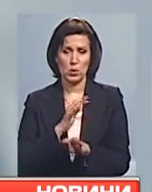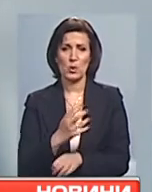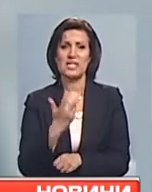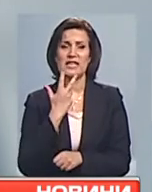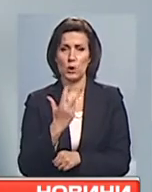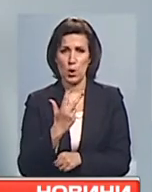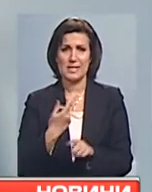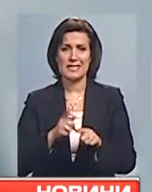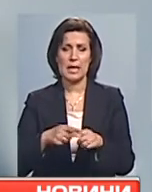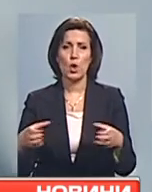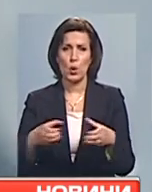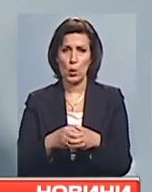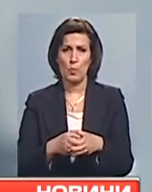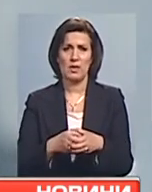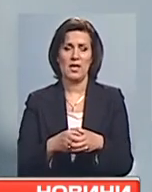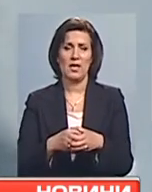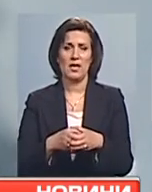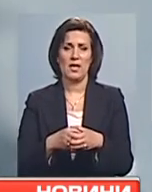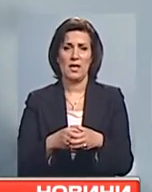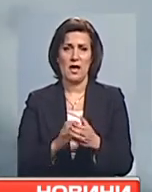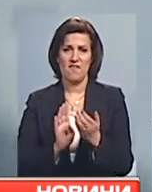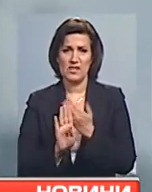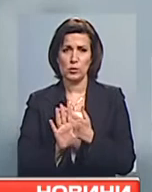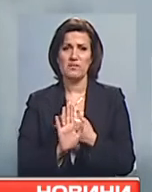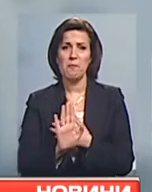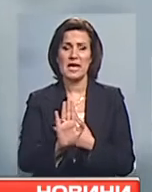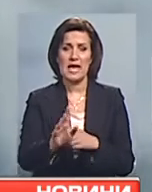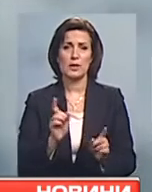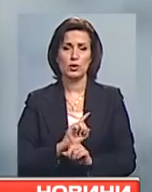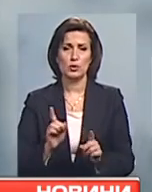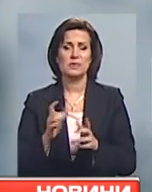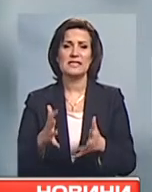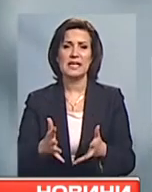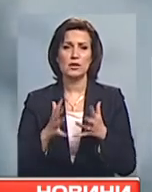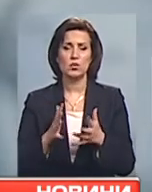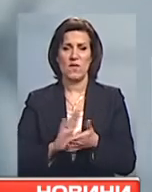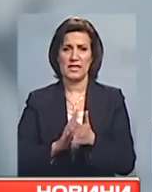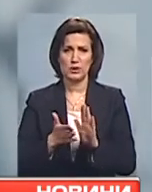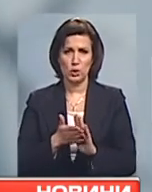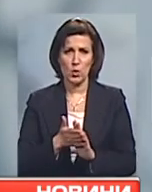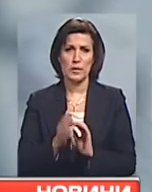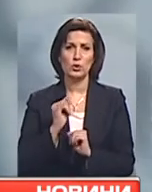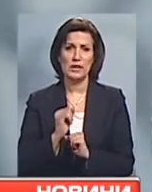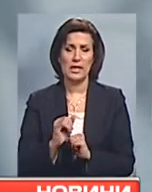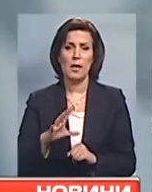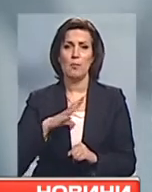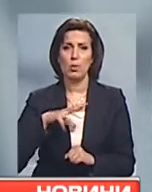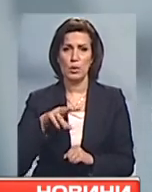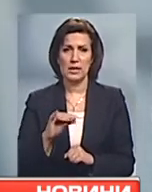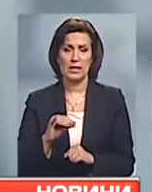Троє з цієї диверсійної групи висунулись вперед для того, щоб з'ясувати ситуацію, і